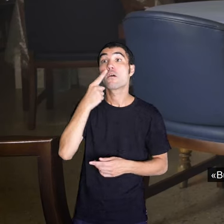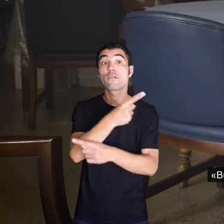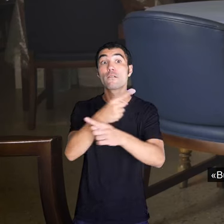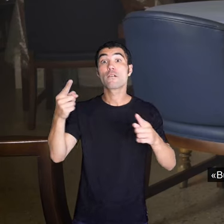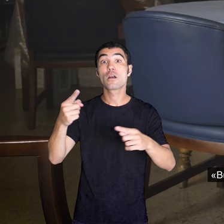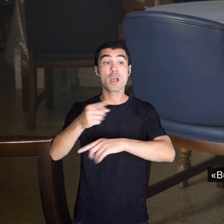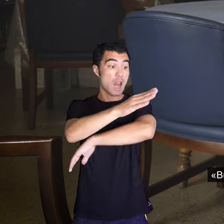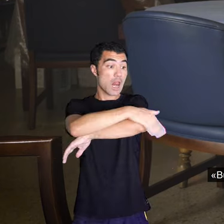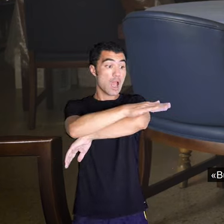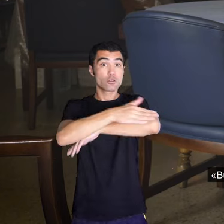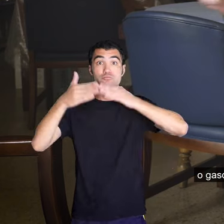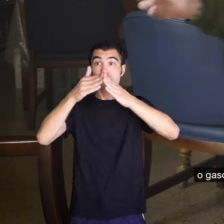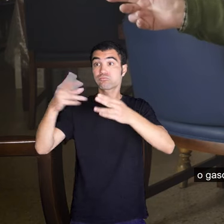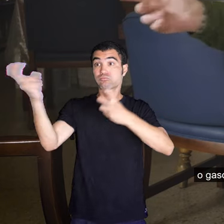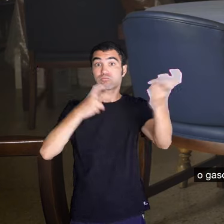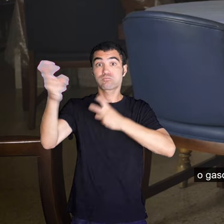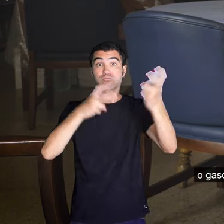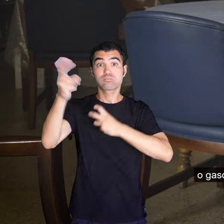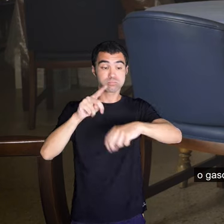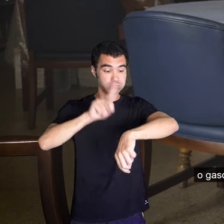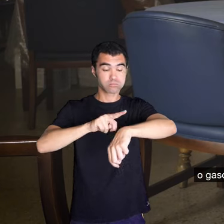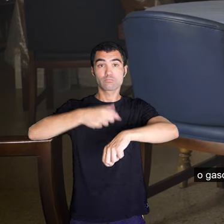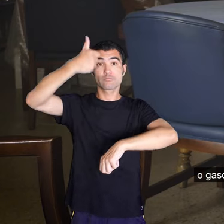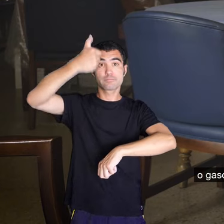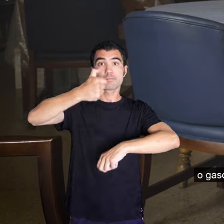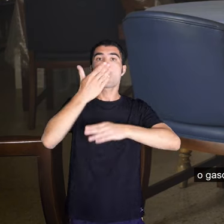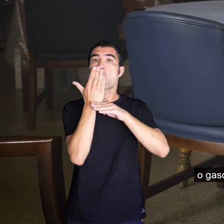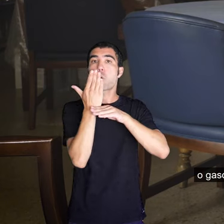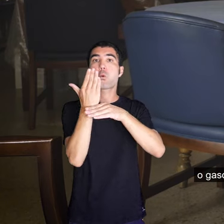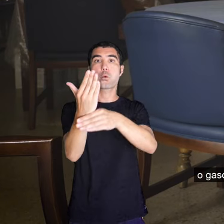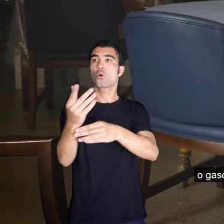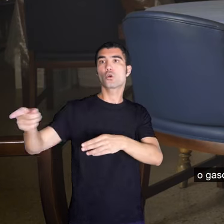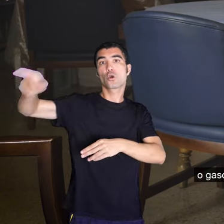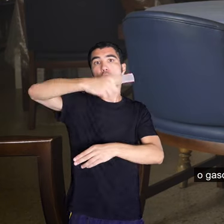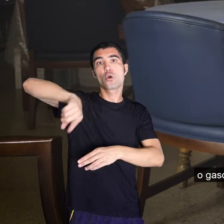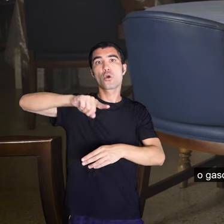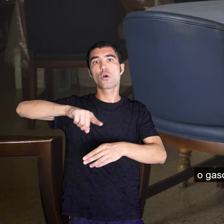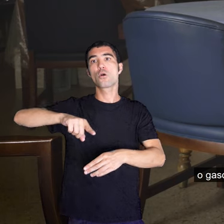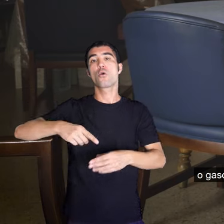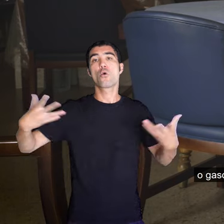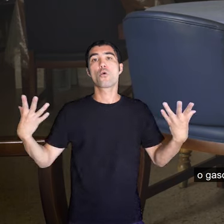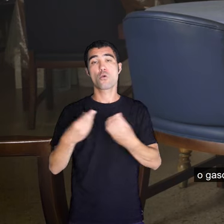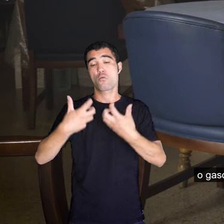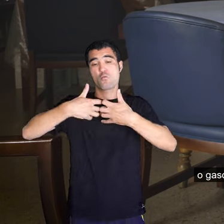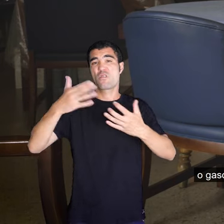un llagostès, perquè sortien tots de la bola, perquè llavors no hi havia, mos daven un cubo